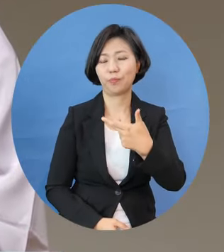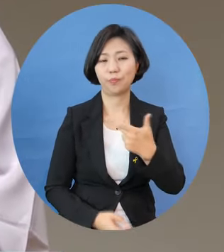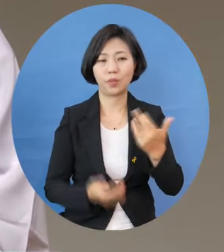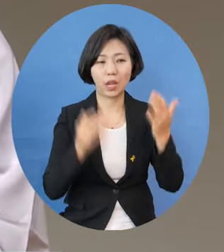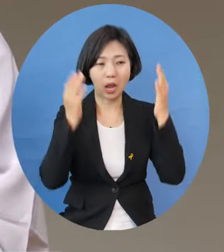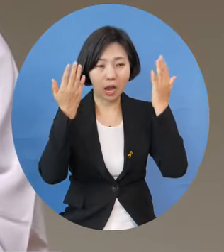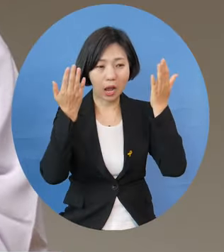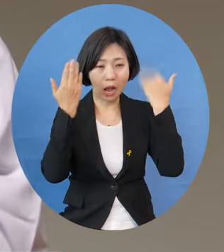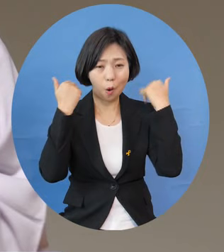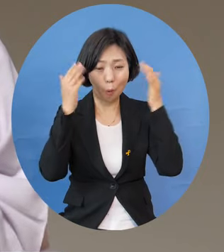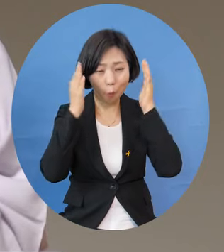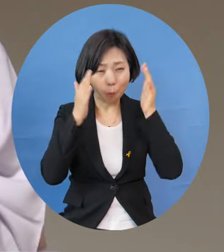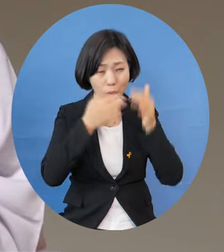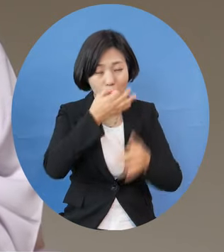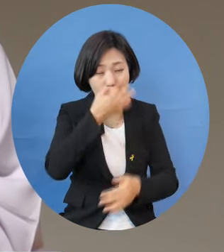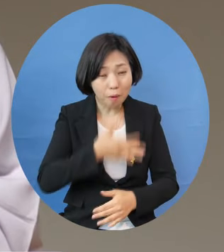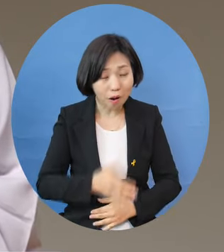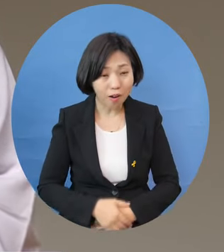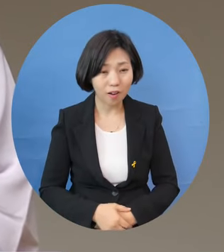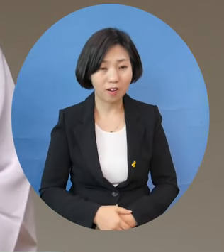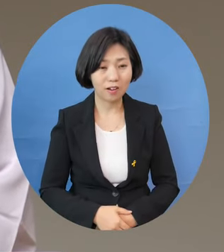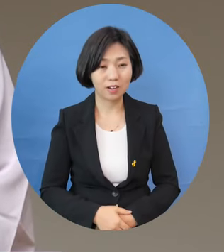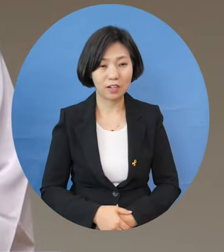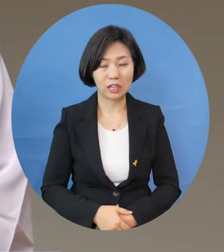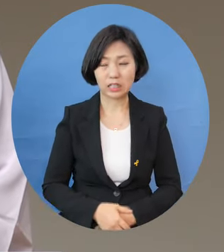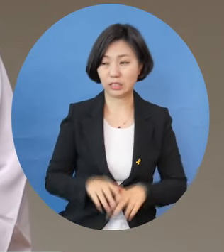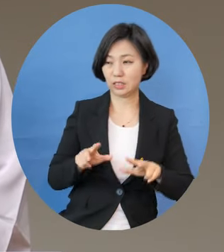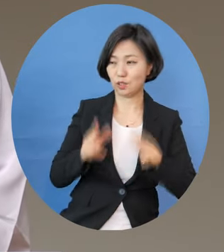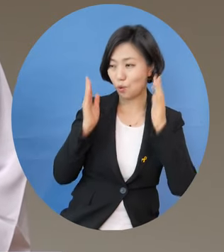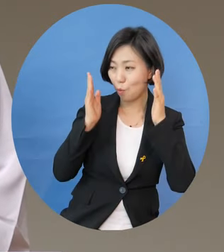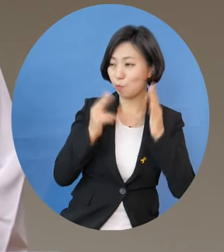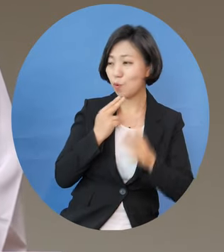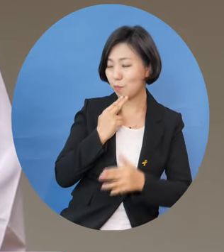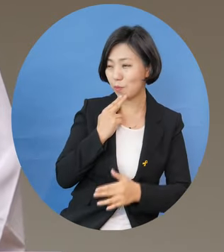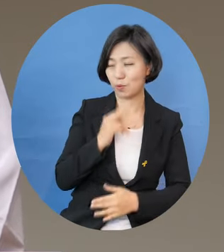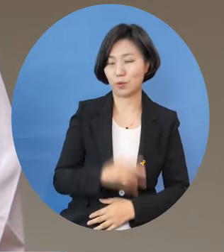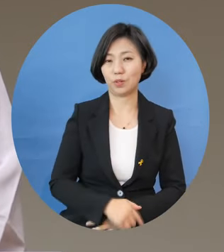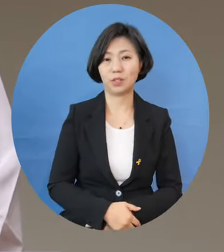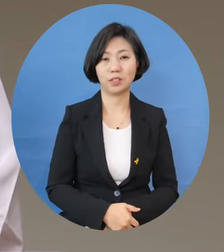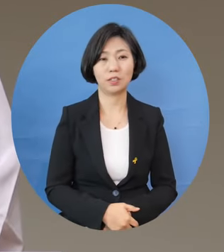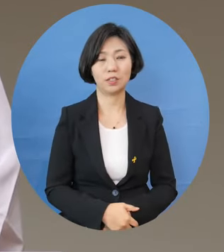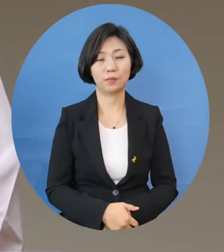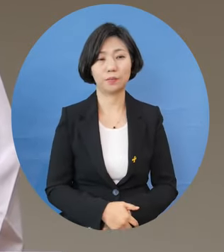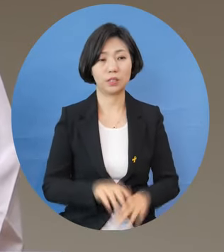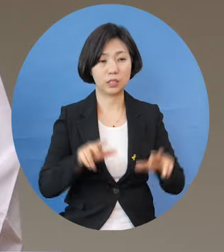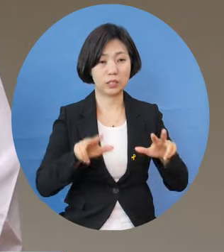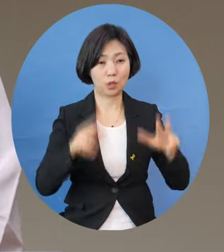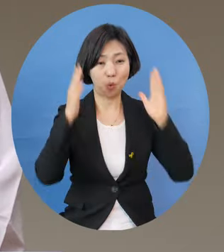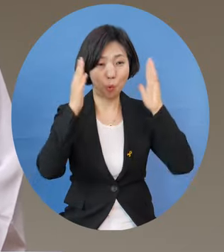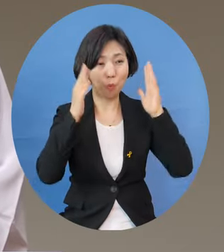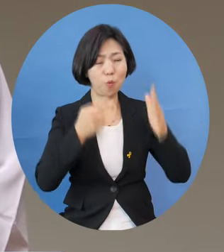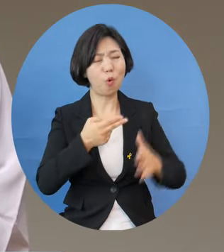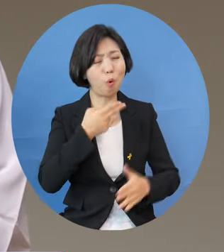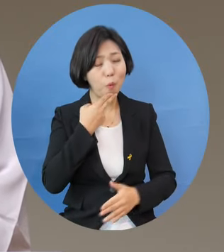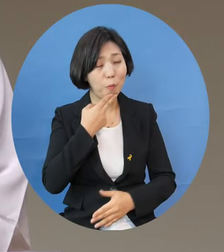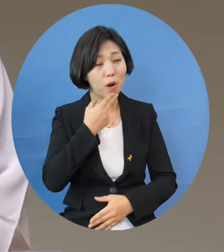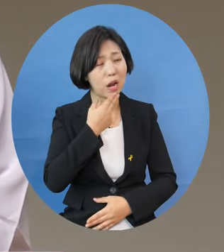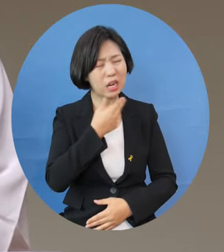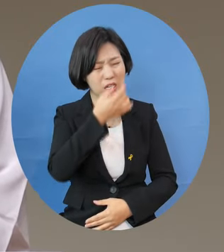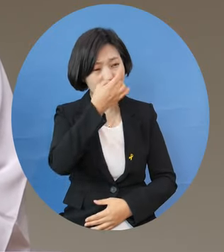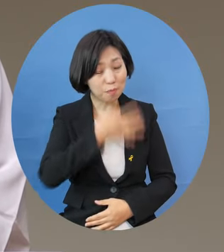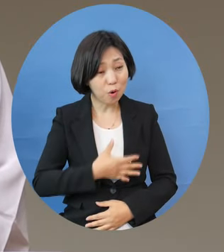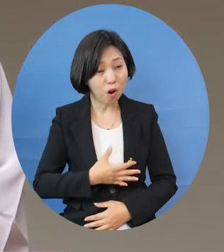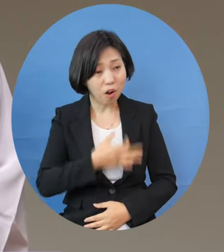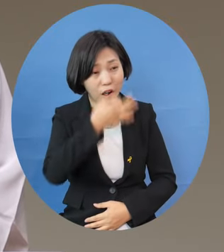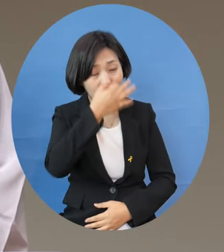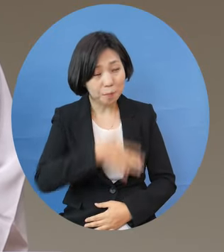학교 공부하는 게 힘들어요? 아니요. 지금은 공부 안 하고 있어요. 그러니까 그럼 지금 뭐 공부 안 하는 게 그럼 힘들어요?